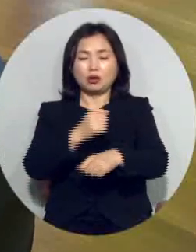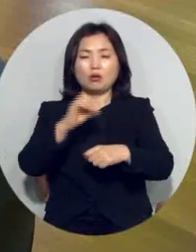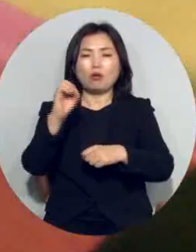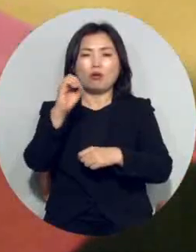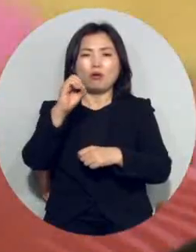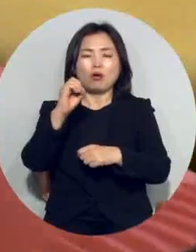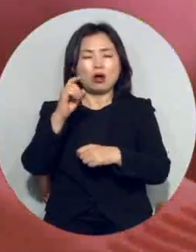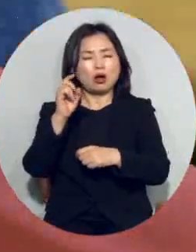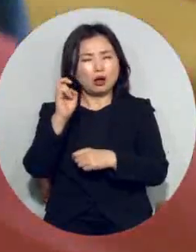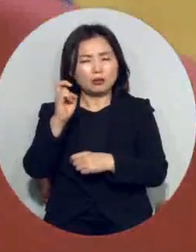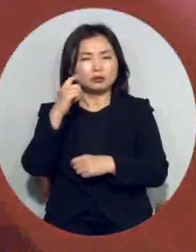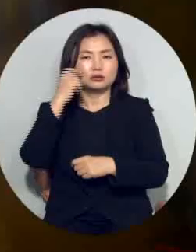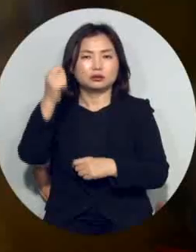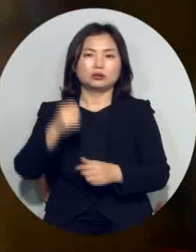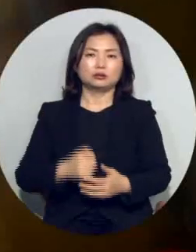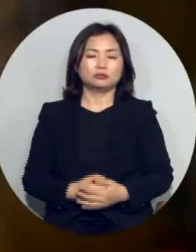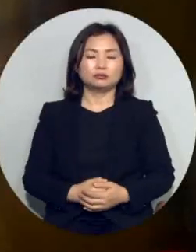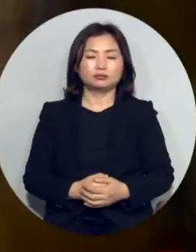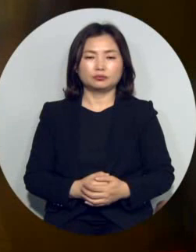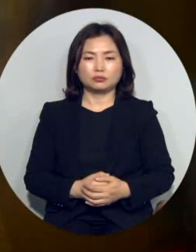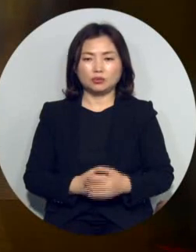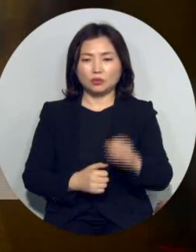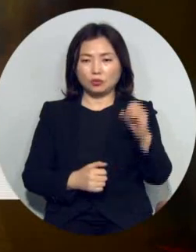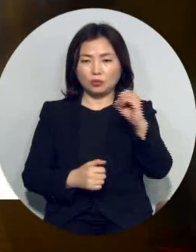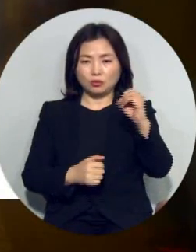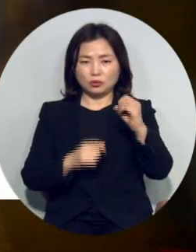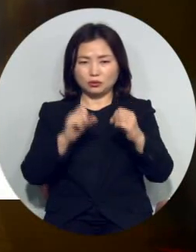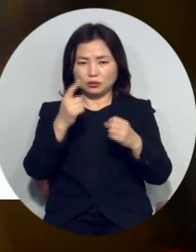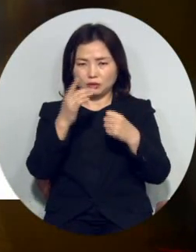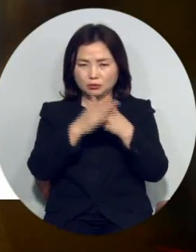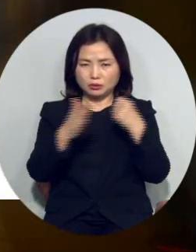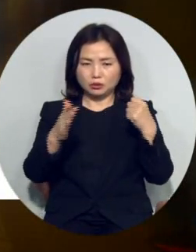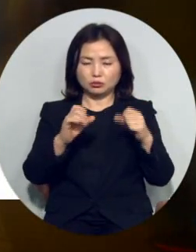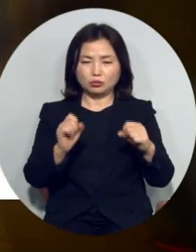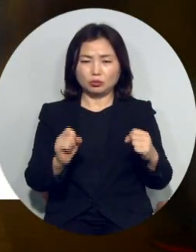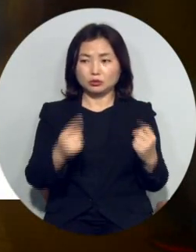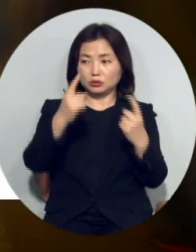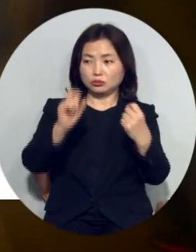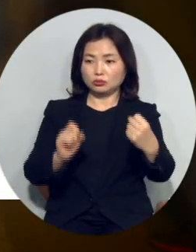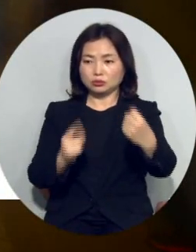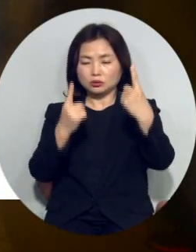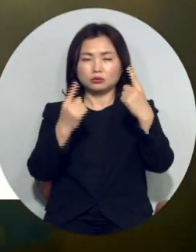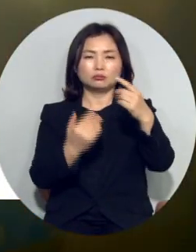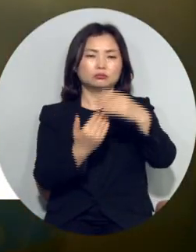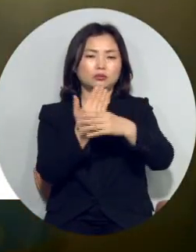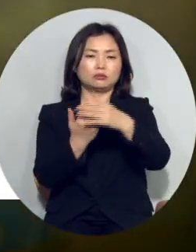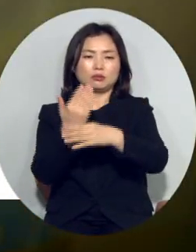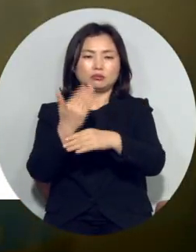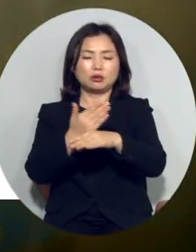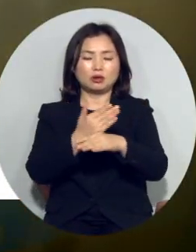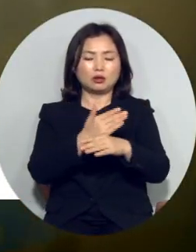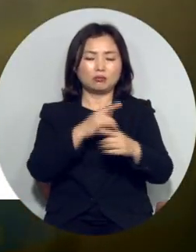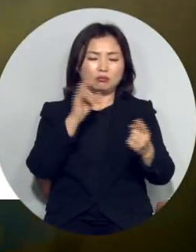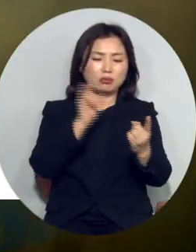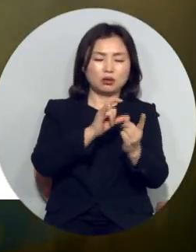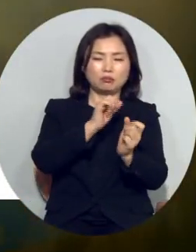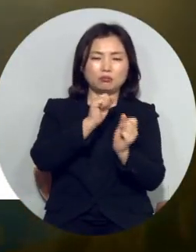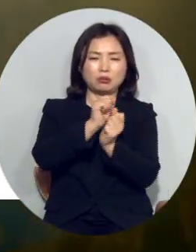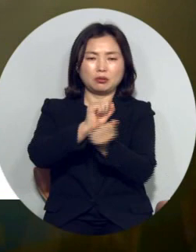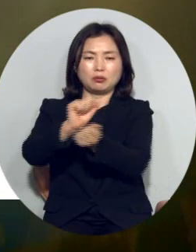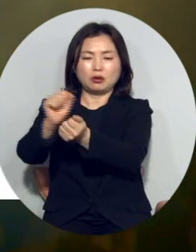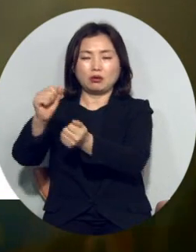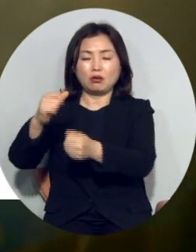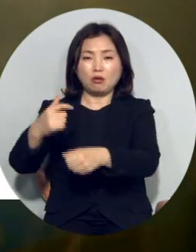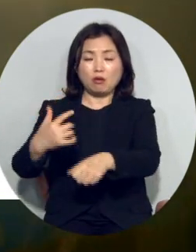변위 로 추정되고 있습니다 5 미크론 영양 끝물 x 아이들 동시다발적으로 생기는 것 같아요 nci 가운데 맨 착 안 점 학산 양이